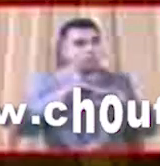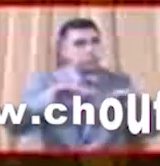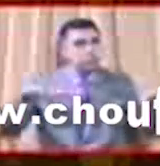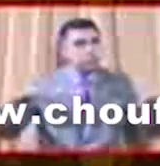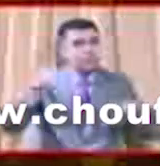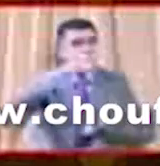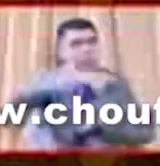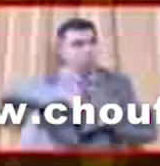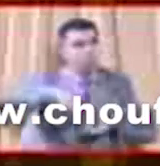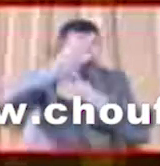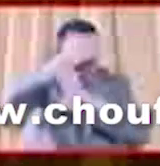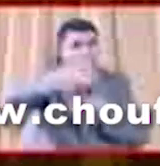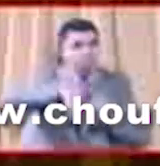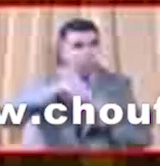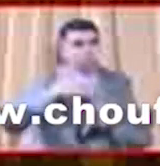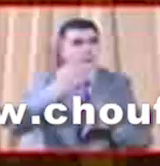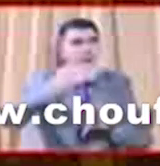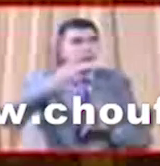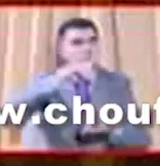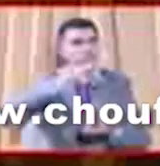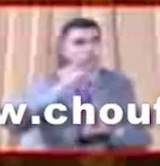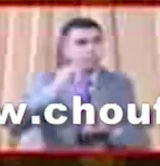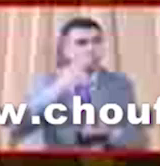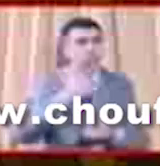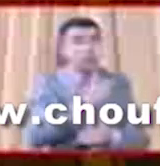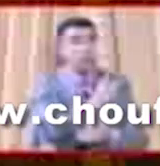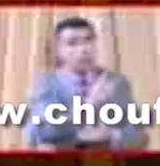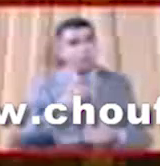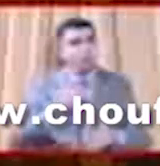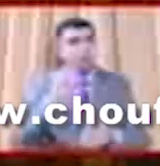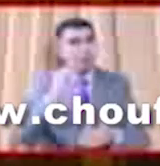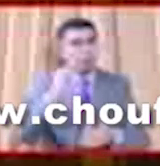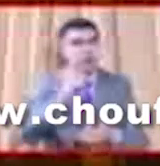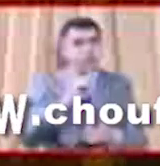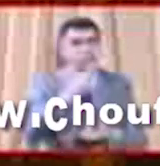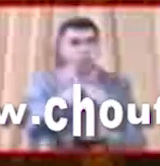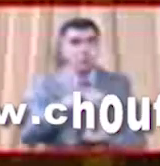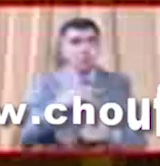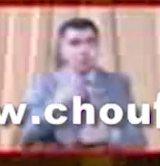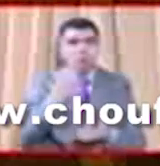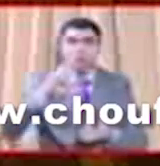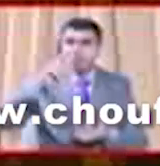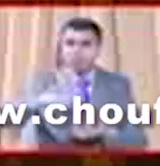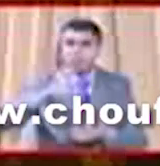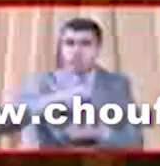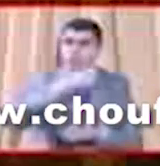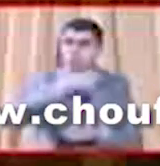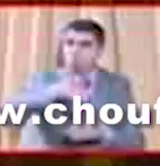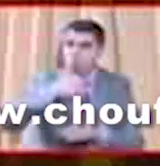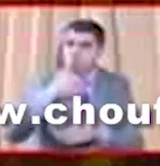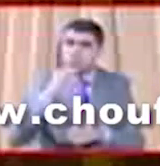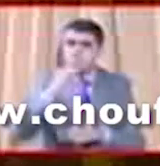التي تعززت بمساهمة التجربة الحكومية الجديدة، فقد كنا صريحين عند عرض الحصيلة في